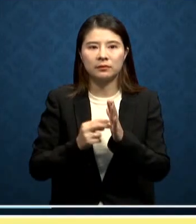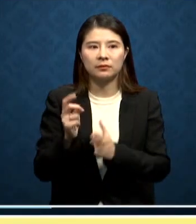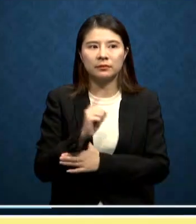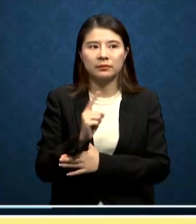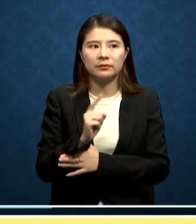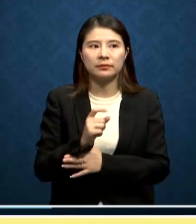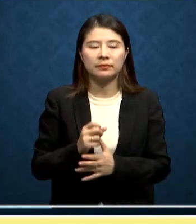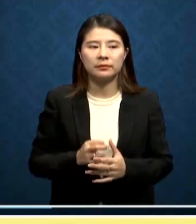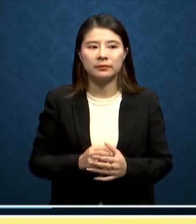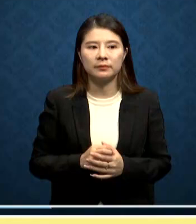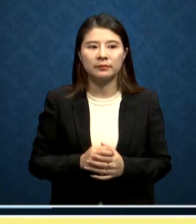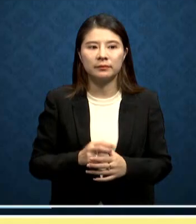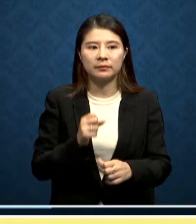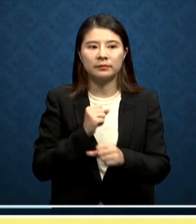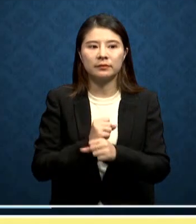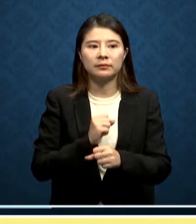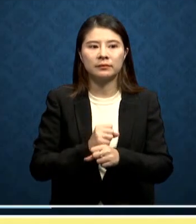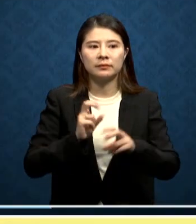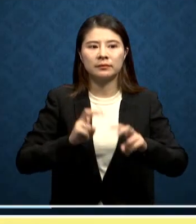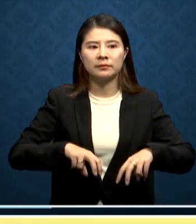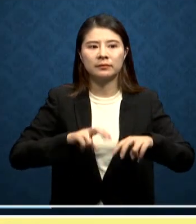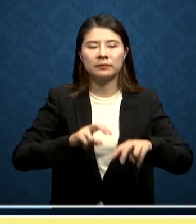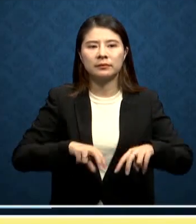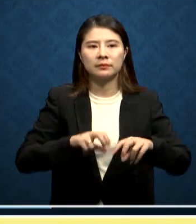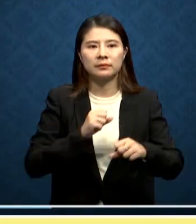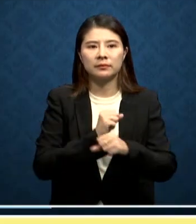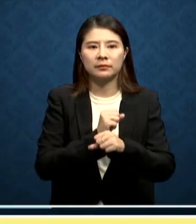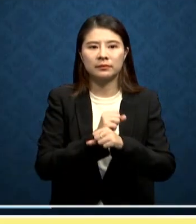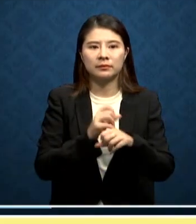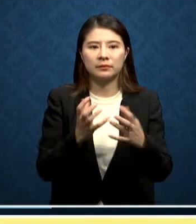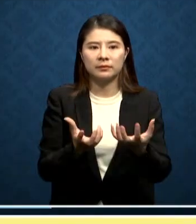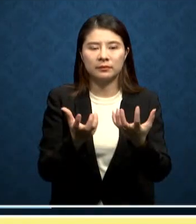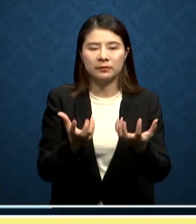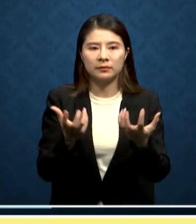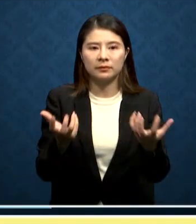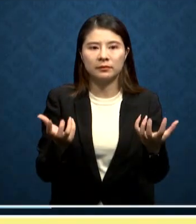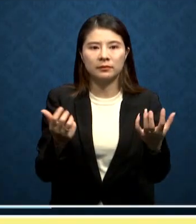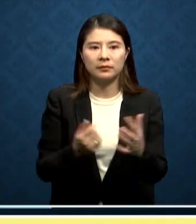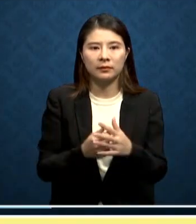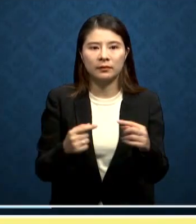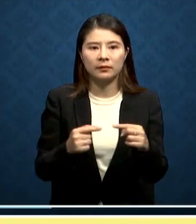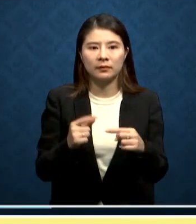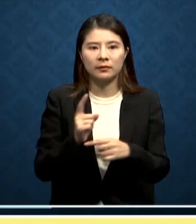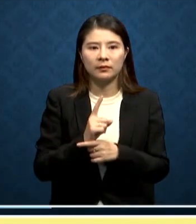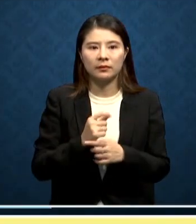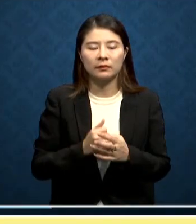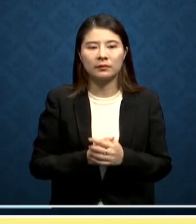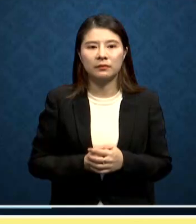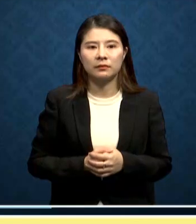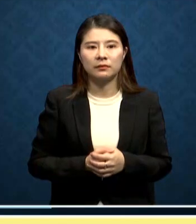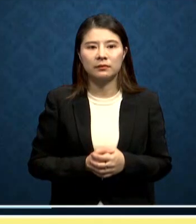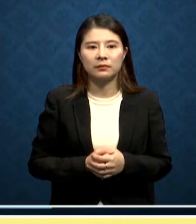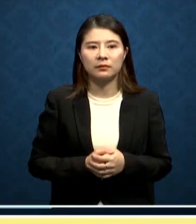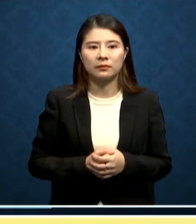เอ่องานวิจัยหรือว่าการใช้เครื่องมือที่เป็นเป็นเผมเรียกว่าเป็นฮาร์ดแวร์